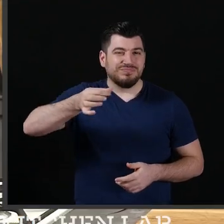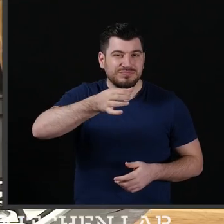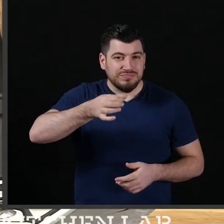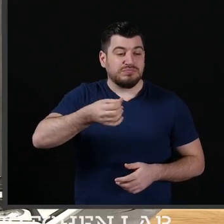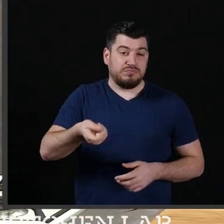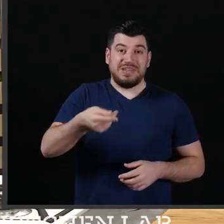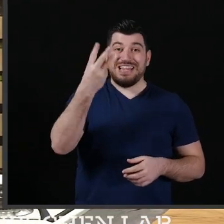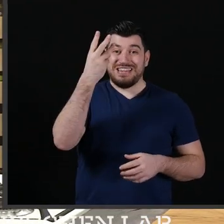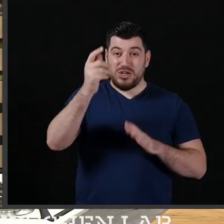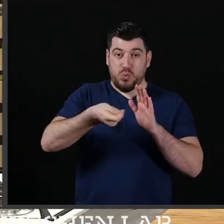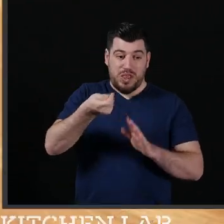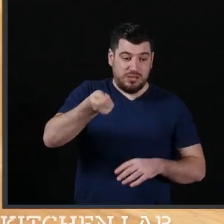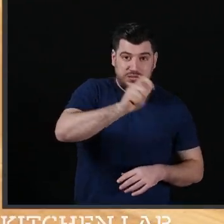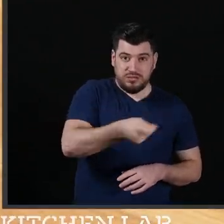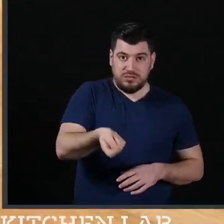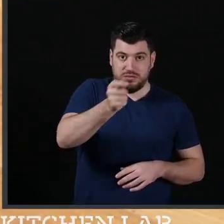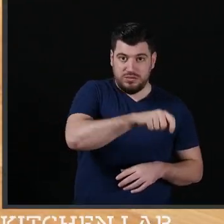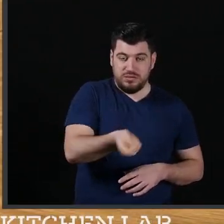σούπας.